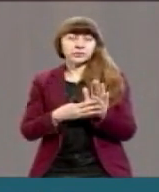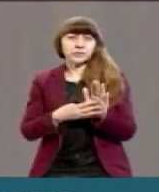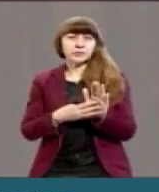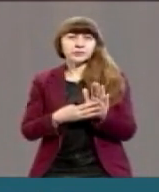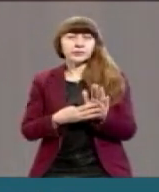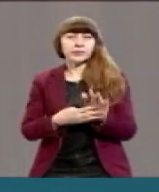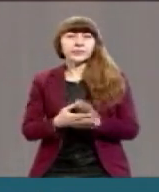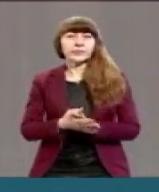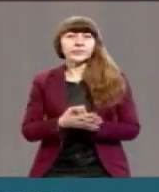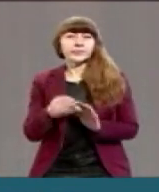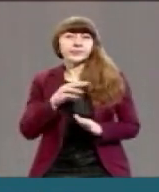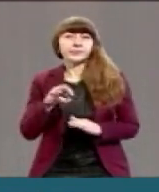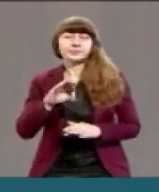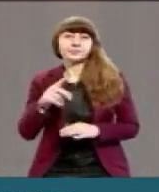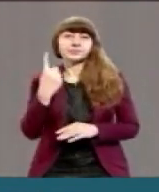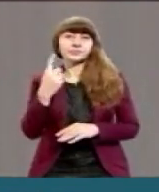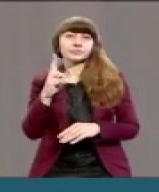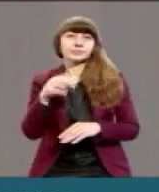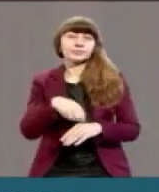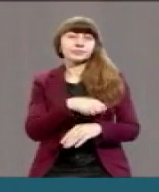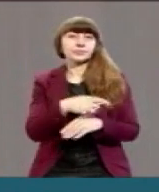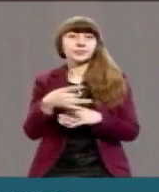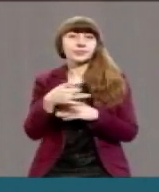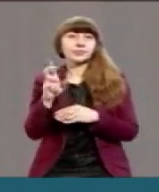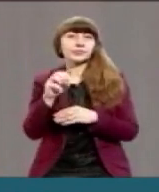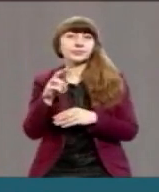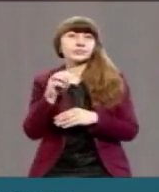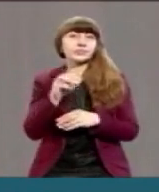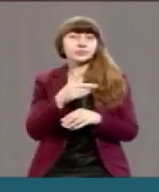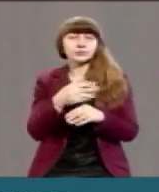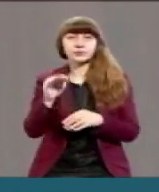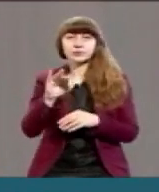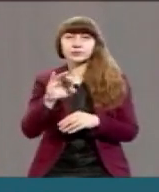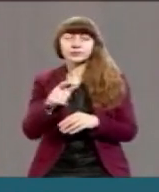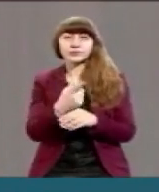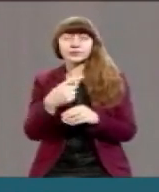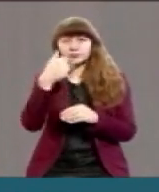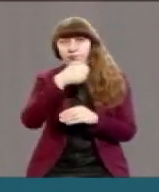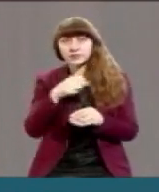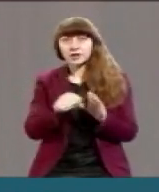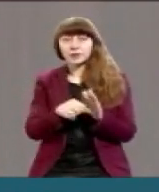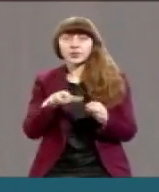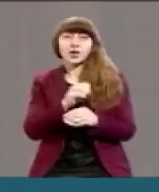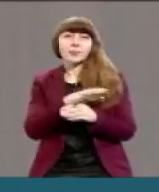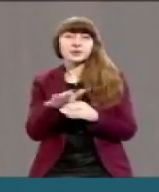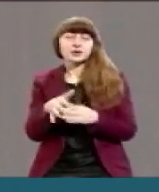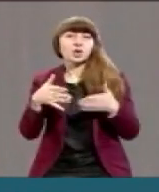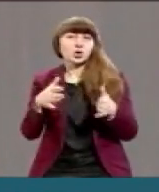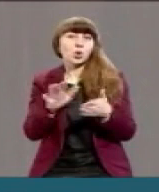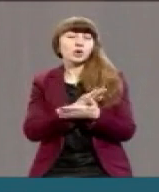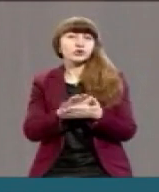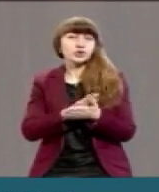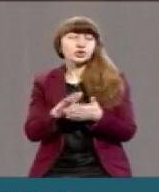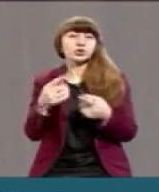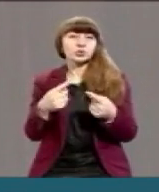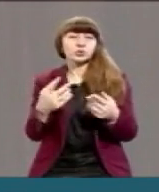жолға жылына 39 мың теңгеден 154 мың теңгеге дейін қарастырылған. Ағымдағы жылдың ақпан айында облыстық маңызы бар жолдар